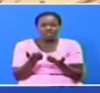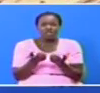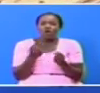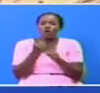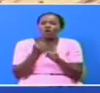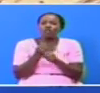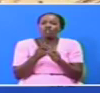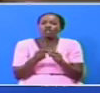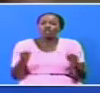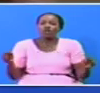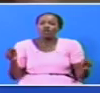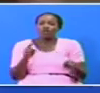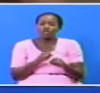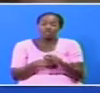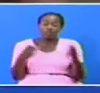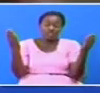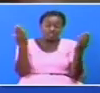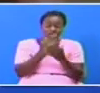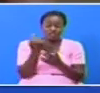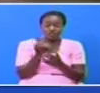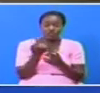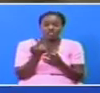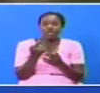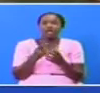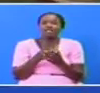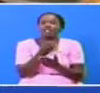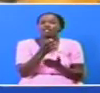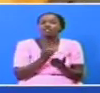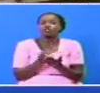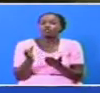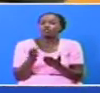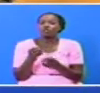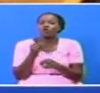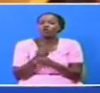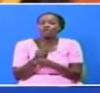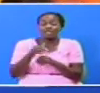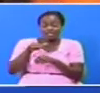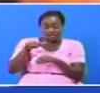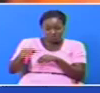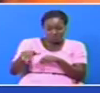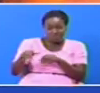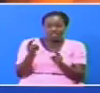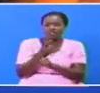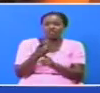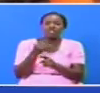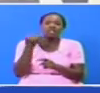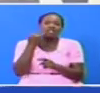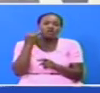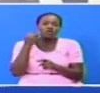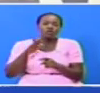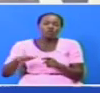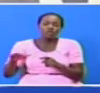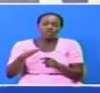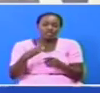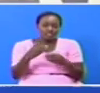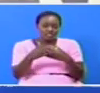muda mrefu nyakati za usiku na usambazaji unafanywa kukipambazuka sehemu mbalimbali mjini Nakuru na viunga vyake. The